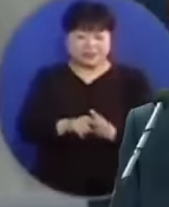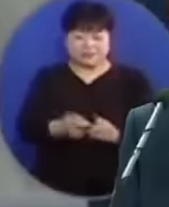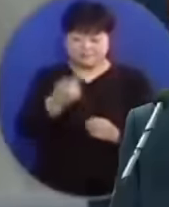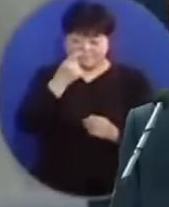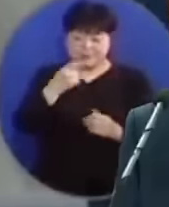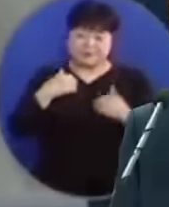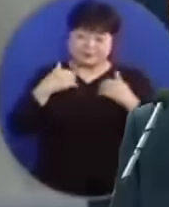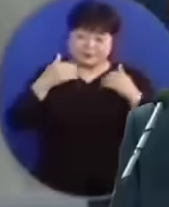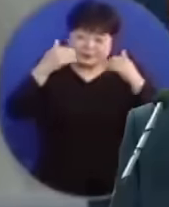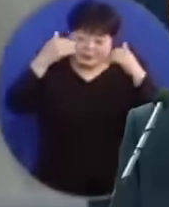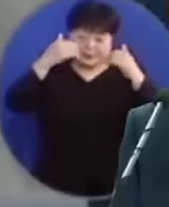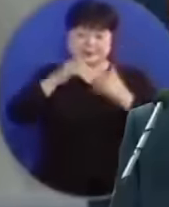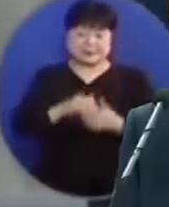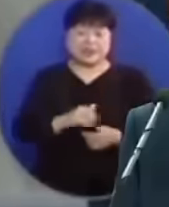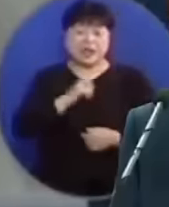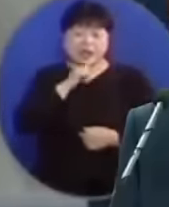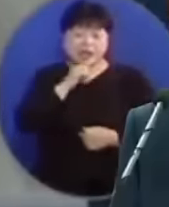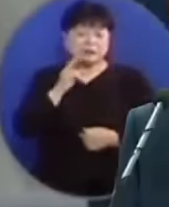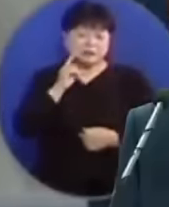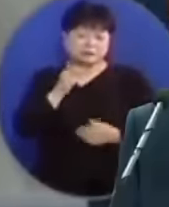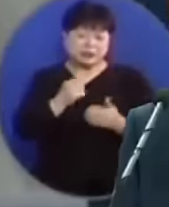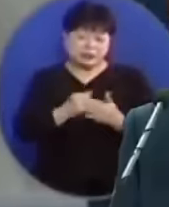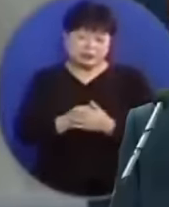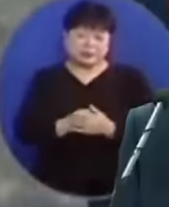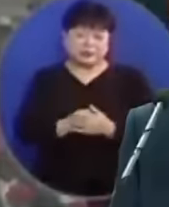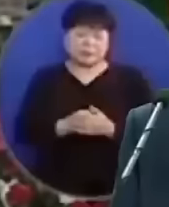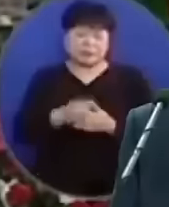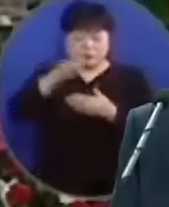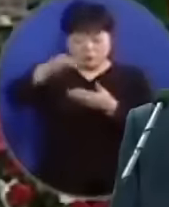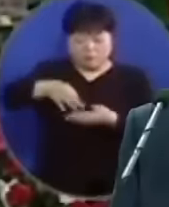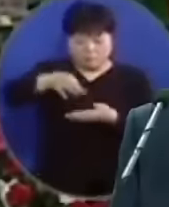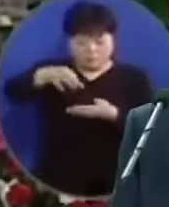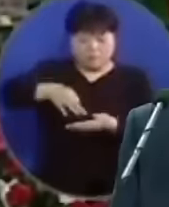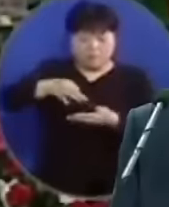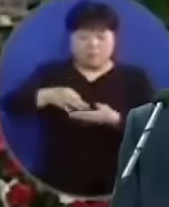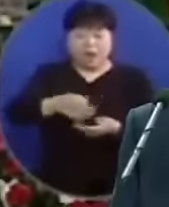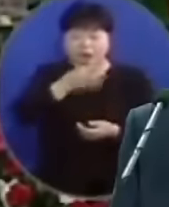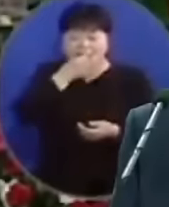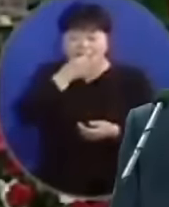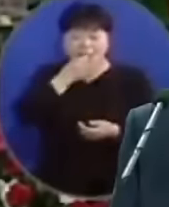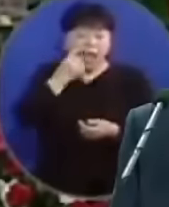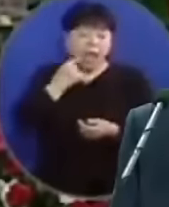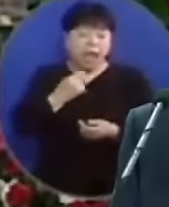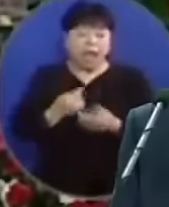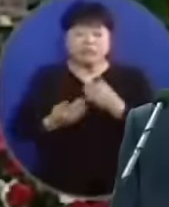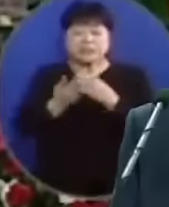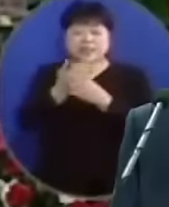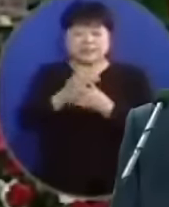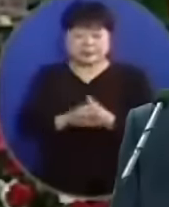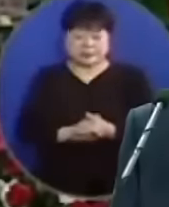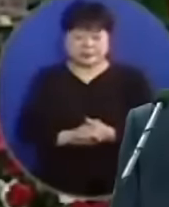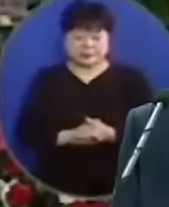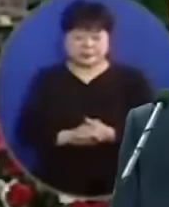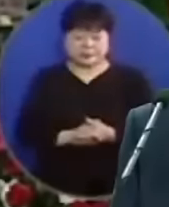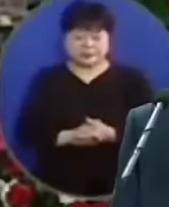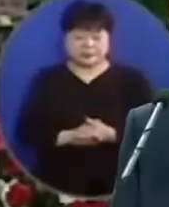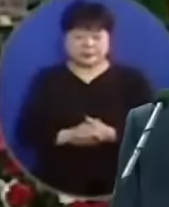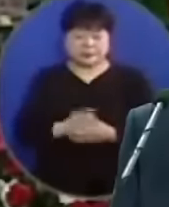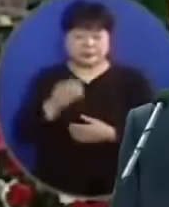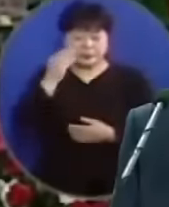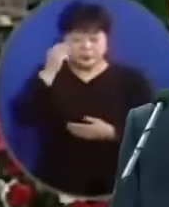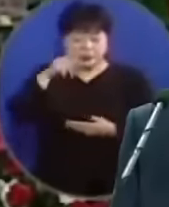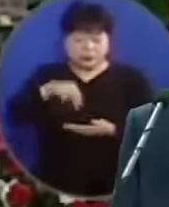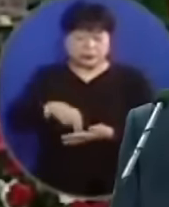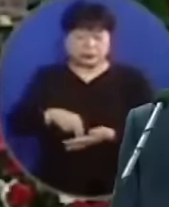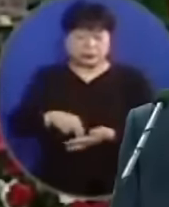자랐지만 참 가난하게 자랐는데 록펠러는 돈을 벌기 시작하면서 욕심과 탐욕이 생겨서 석유 재벌이